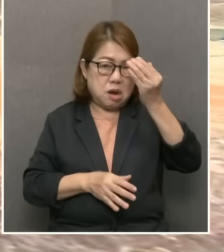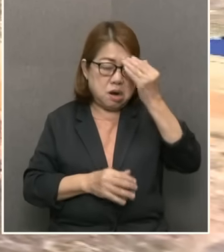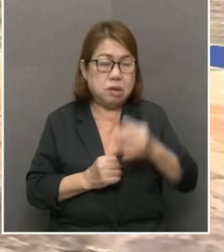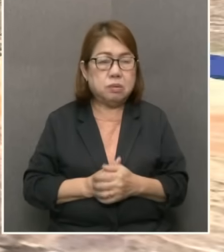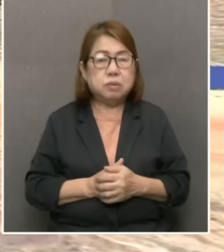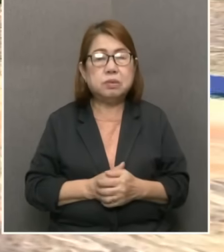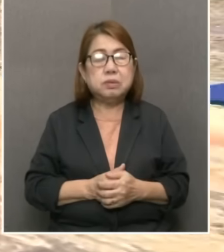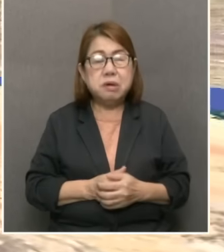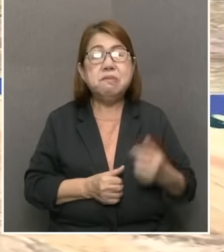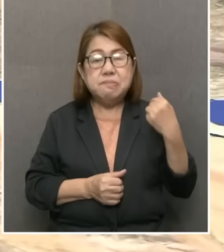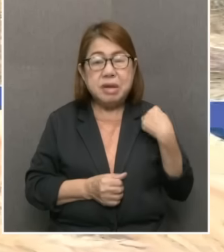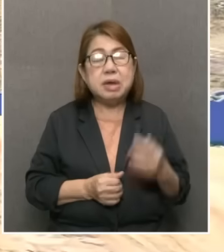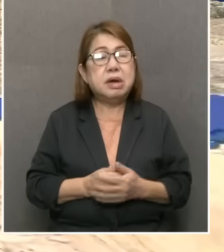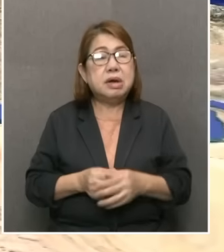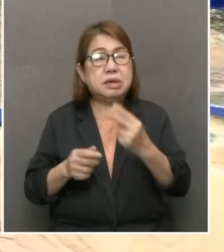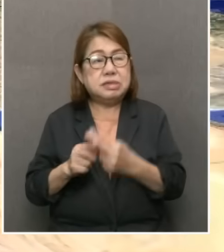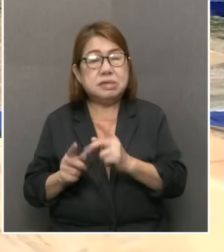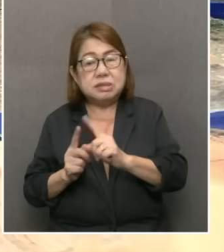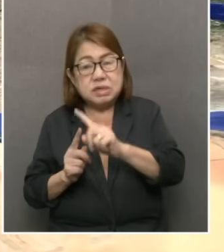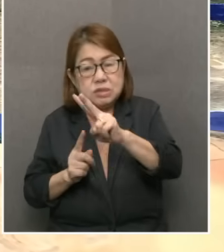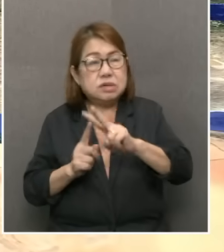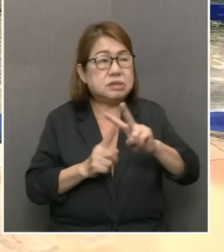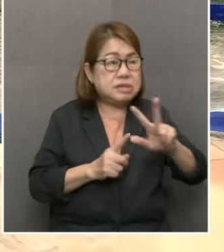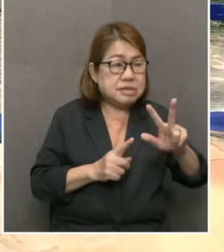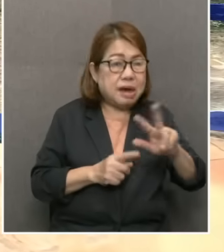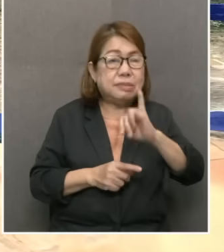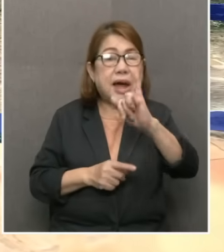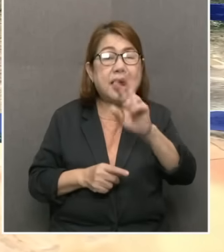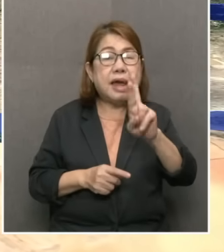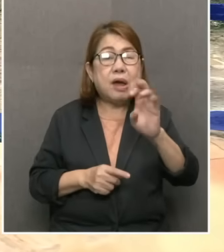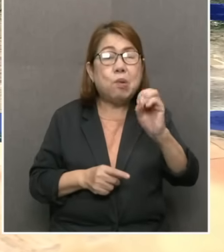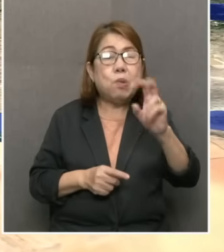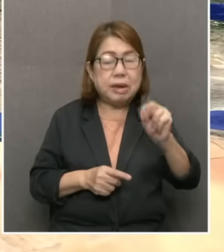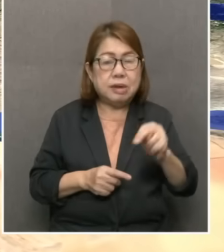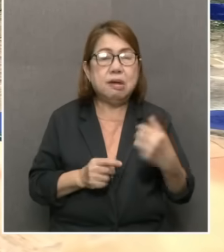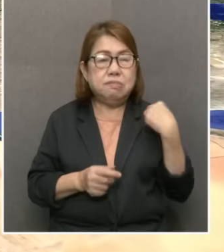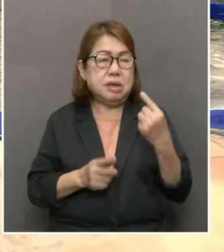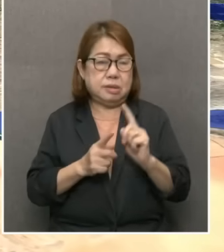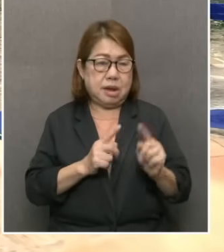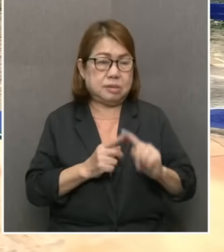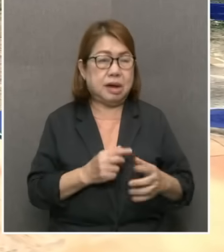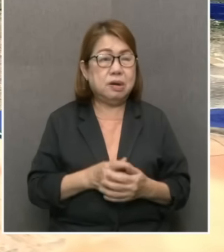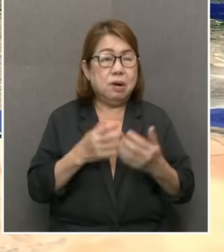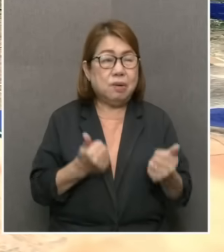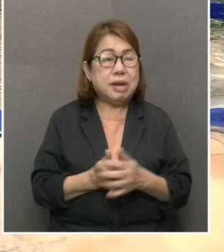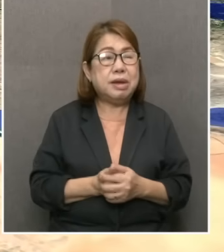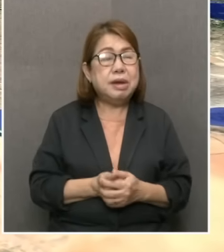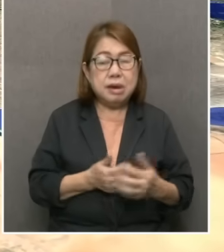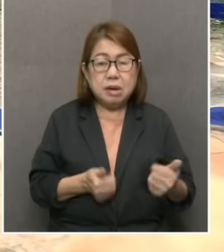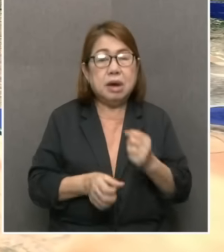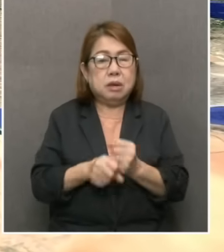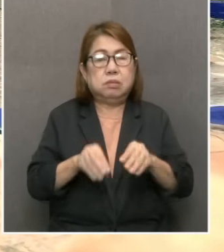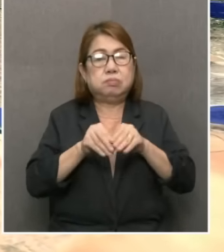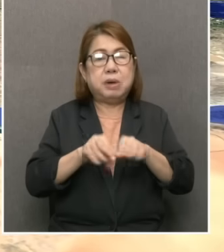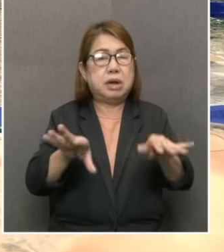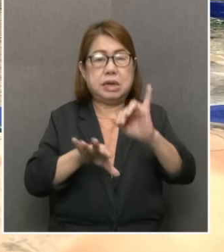มกับขีปนาวุธ Arrow 2และ Arrow 3ขีปนาวุธ David Sling แล้วก็ Iron Dome ตอนนี้ Iron Beam ยังไม่ถูกนำมาใช้นะ